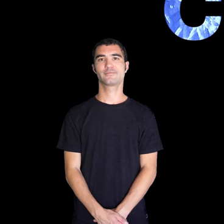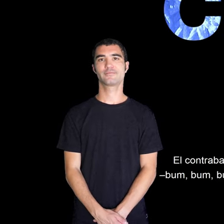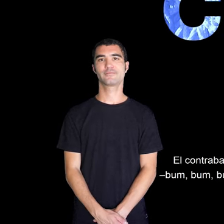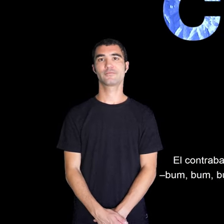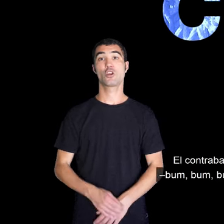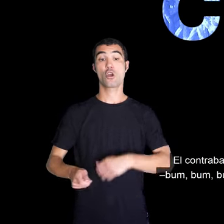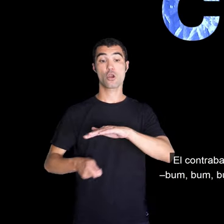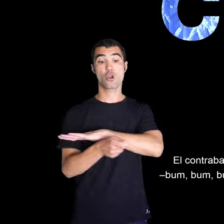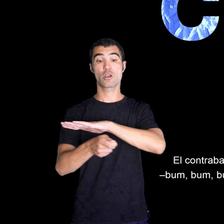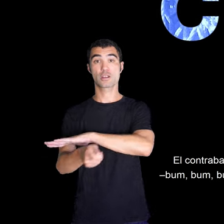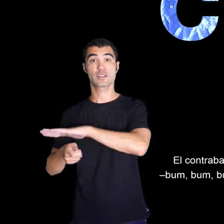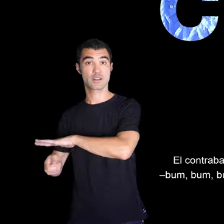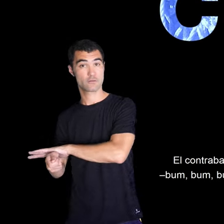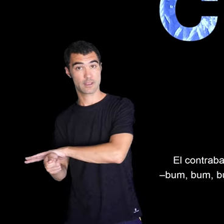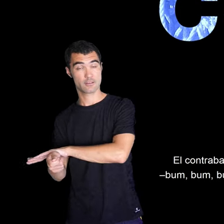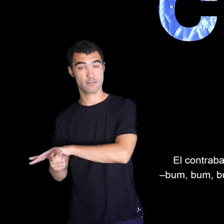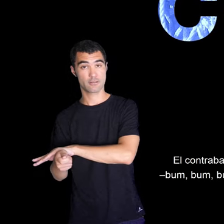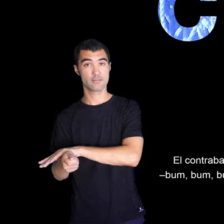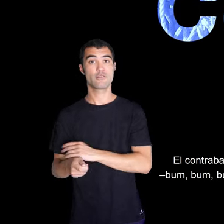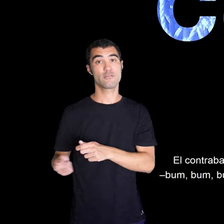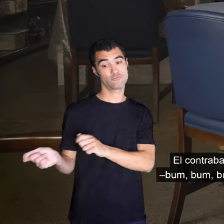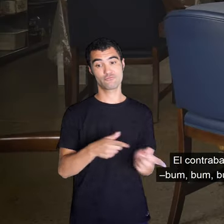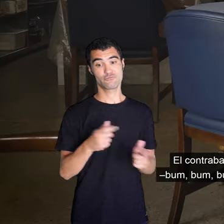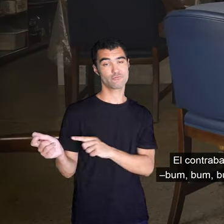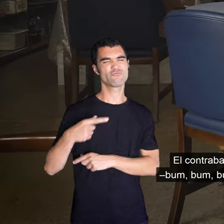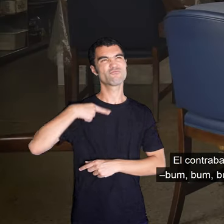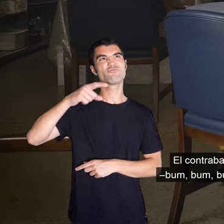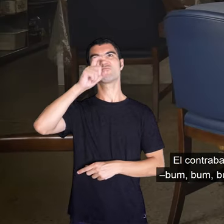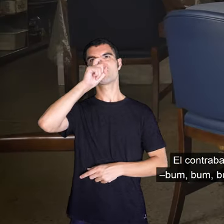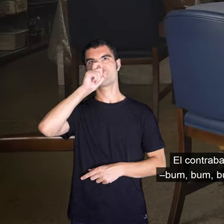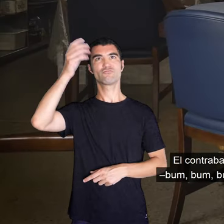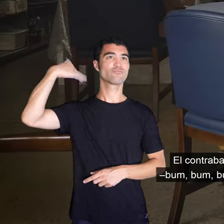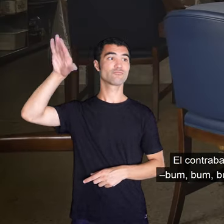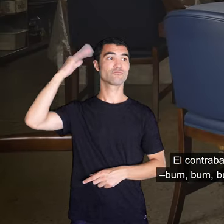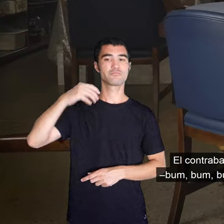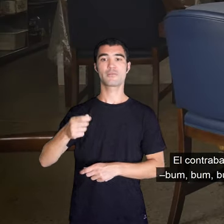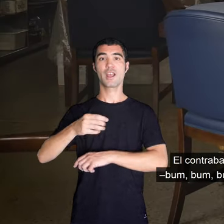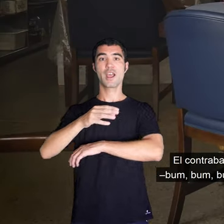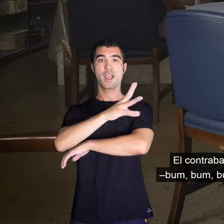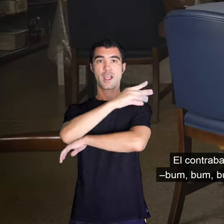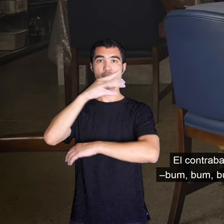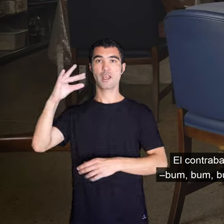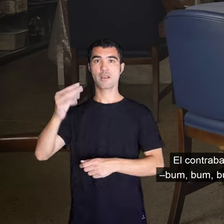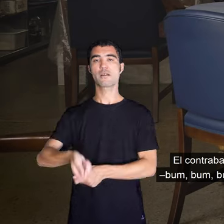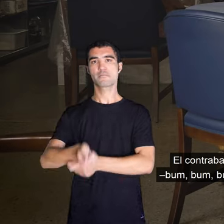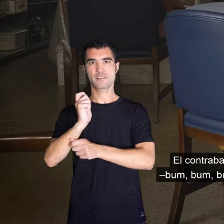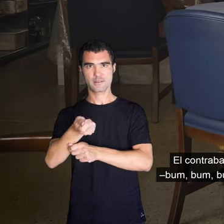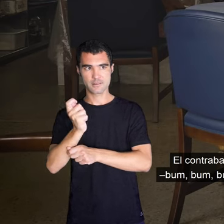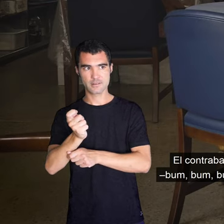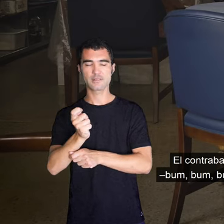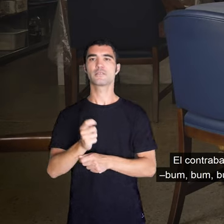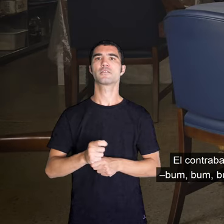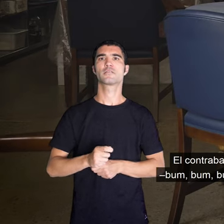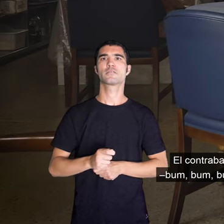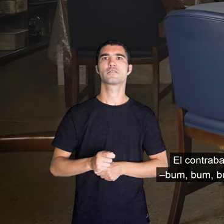El contrabàndol, jo me'n recordo, que entràrem de pescar calamars. I